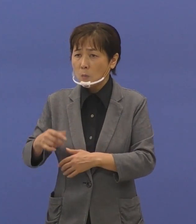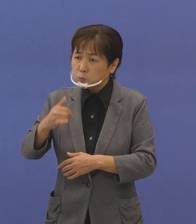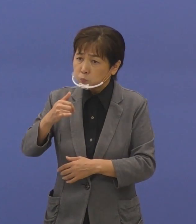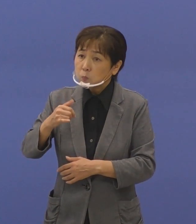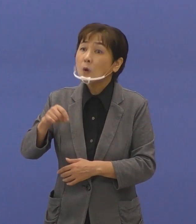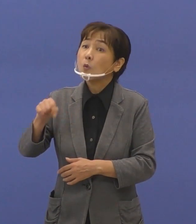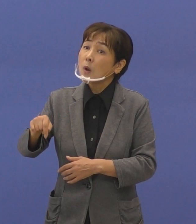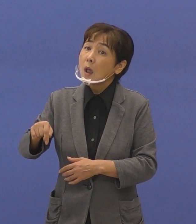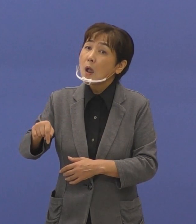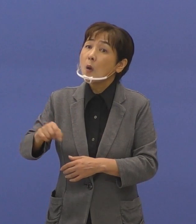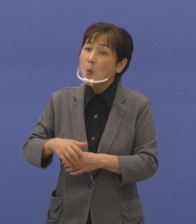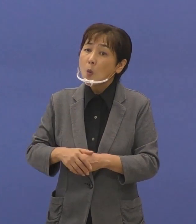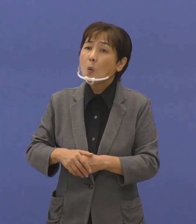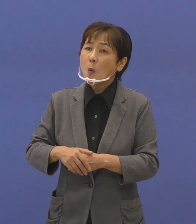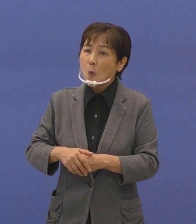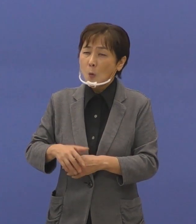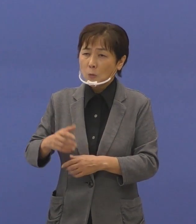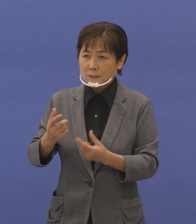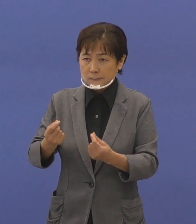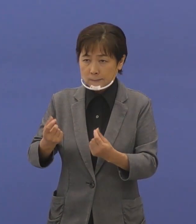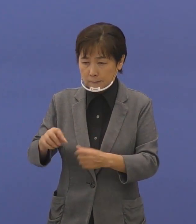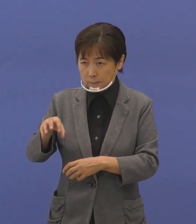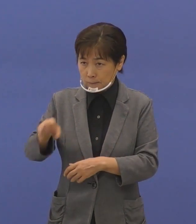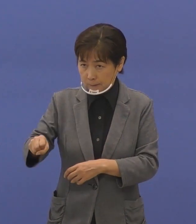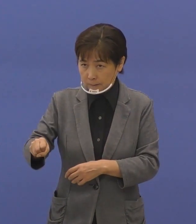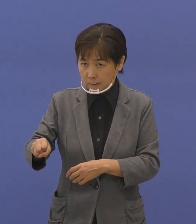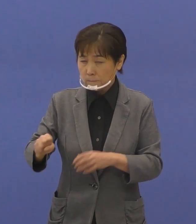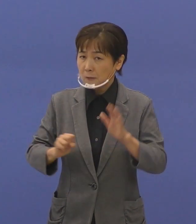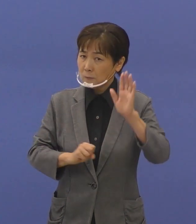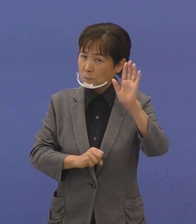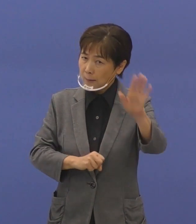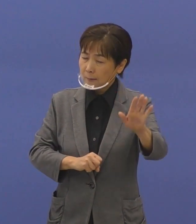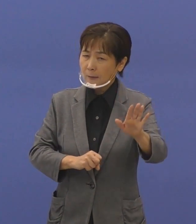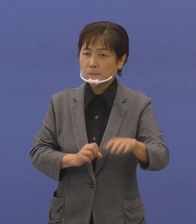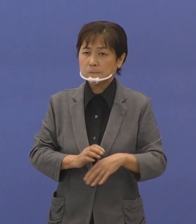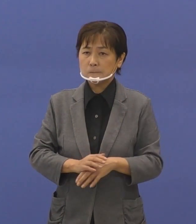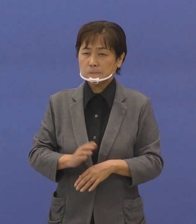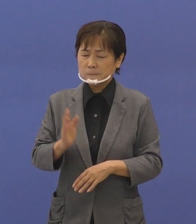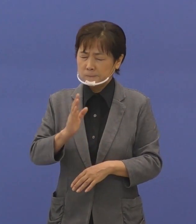発防ぐことができるよう取り組んでほしいと思います。